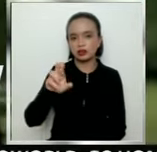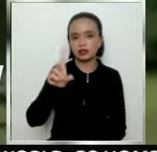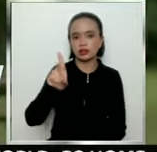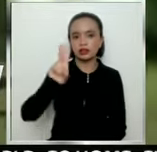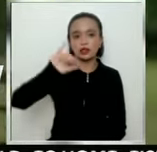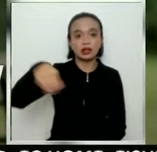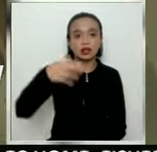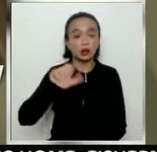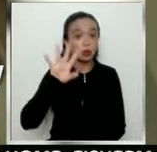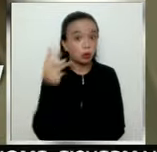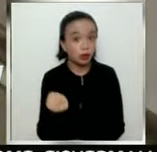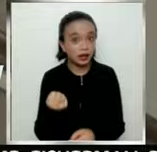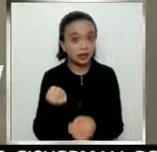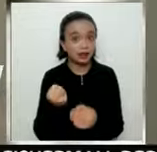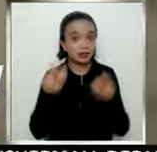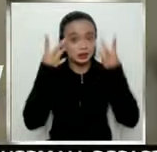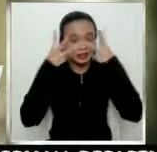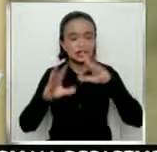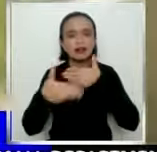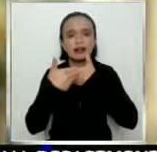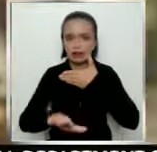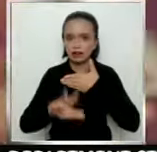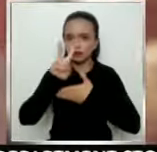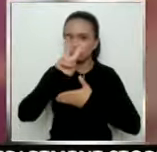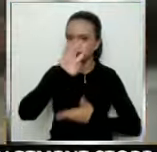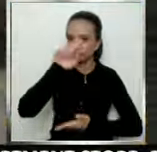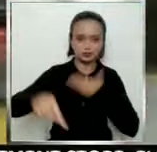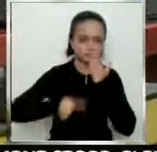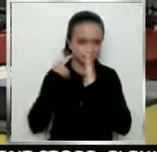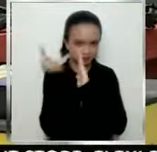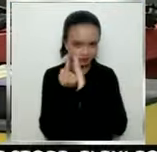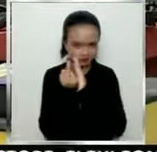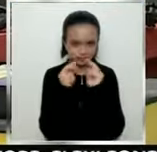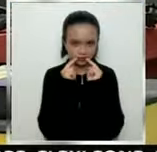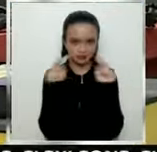niyo na pagkatapos ng 24 oras.